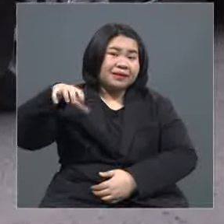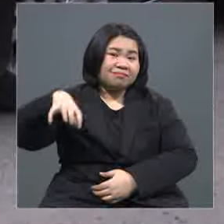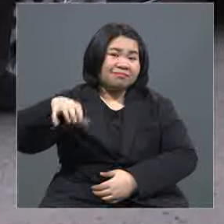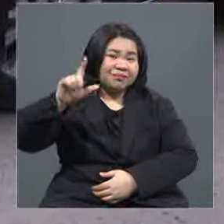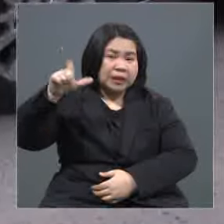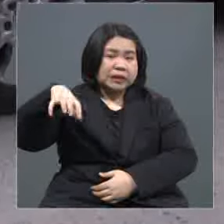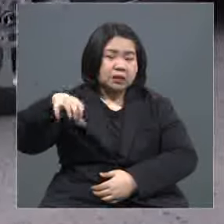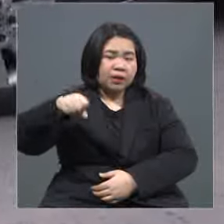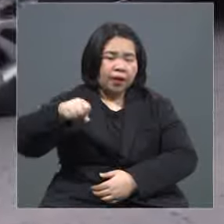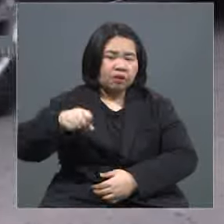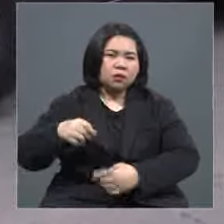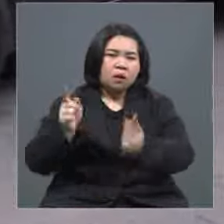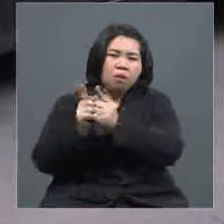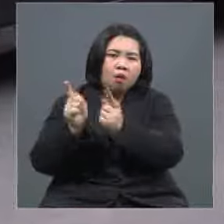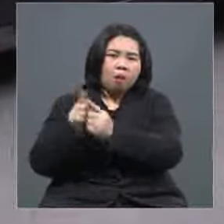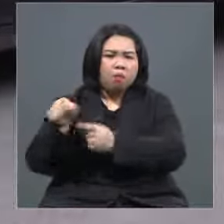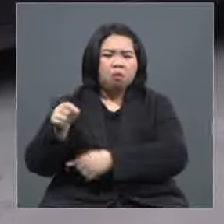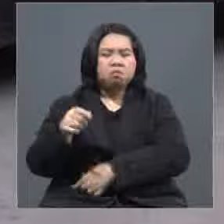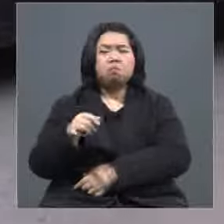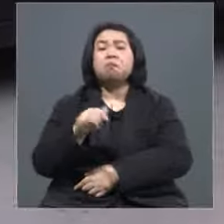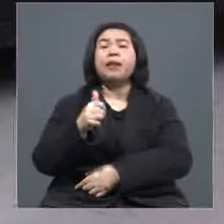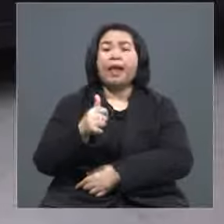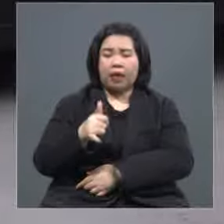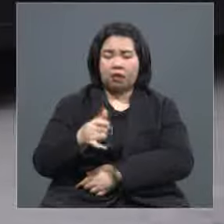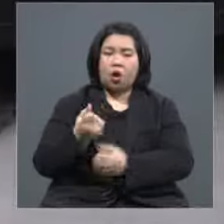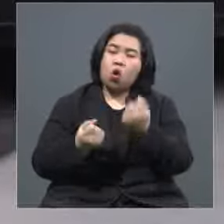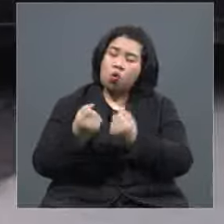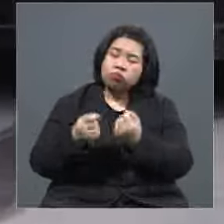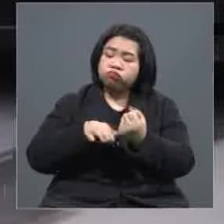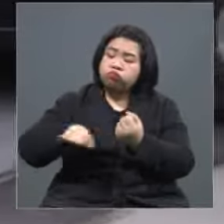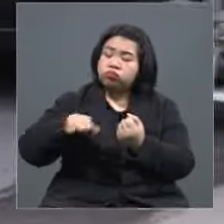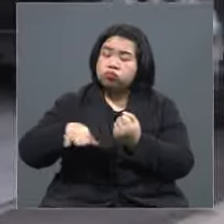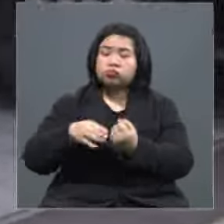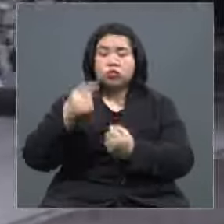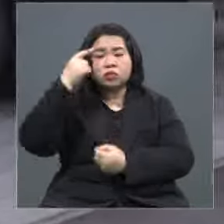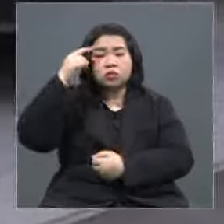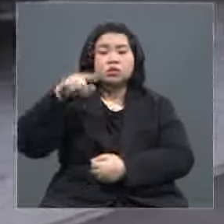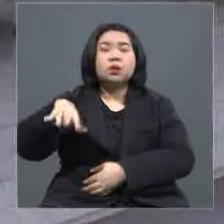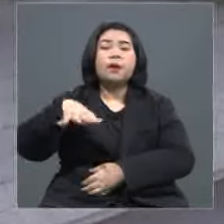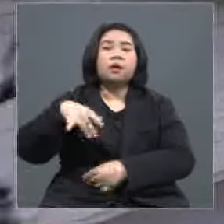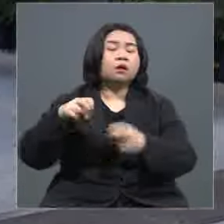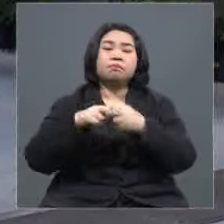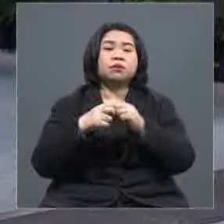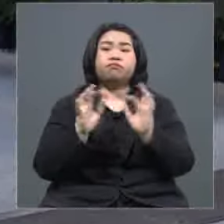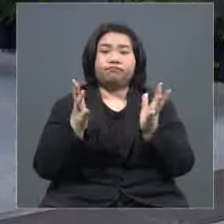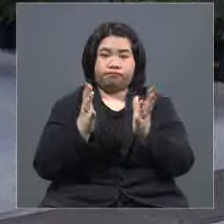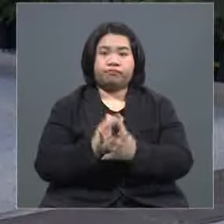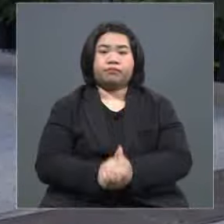ายกรัฐมนตรีนั้นอาจคิดถึงก็ไปเจอกันไม่เห็นมีปัญหาอะไร ค่ะ